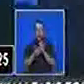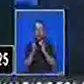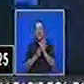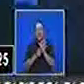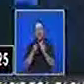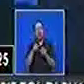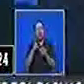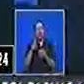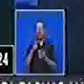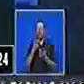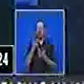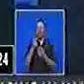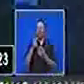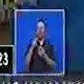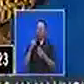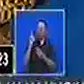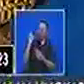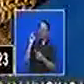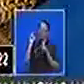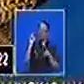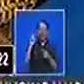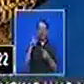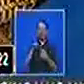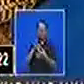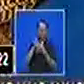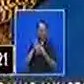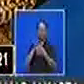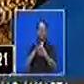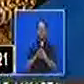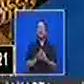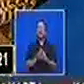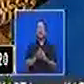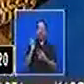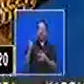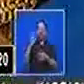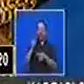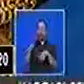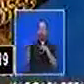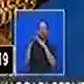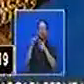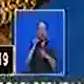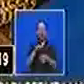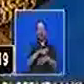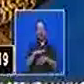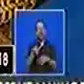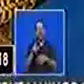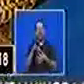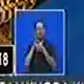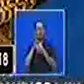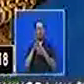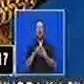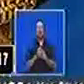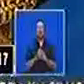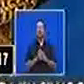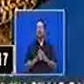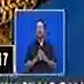memang memerlukan koordinasi dengan para bupati, para wali kota, karena kewenangan gubernur ada batasnya. Kemudian